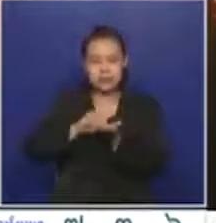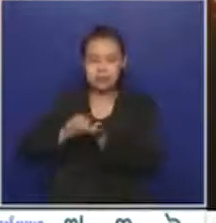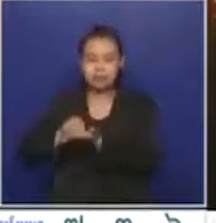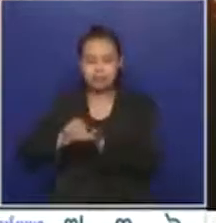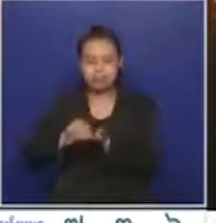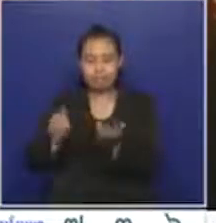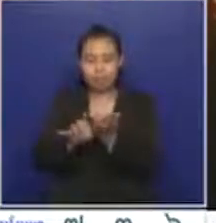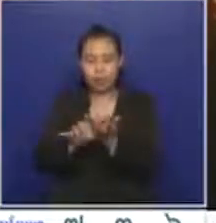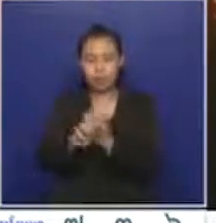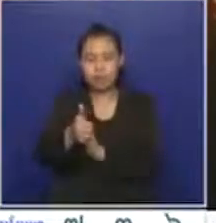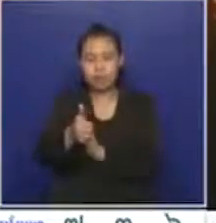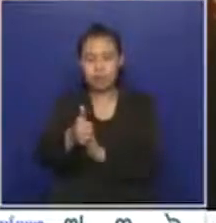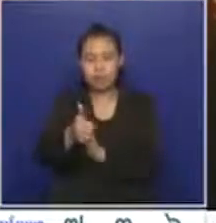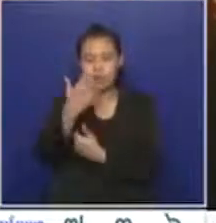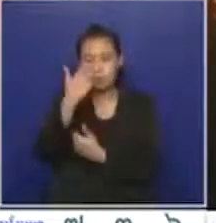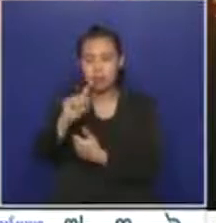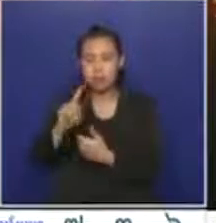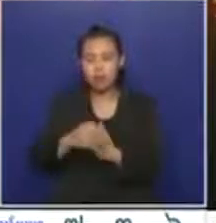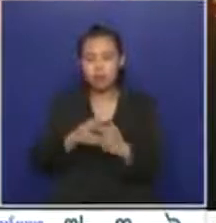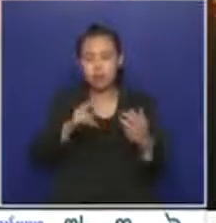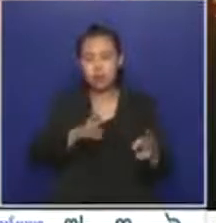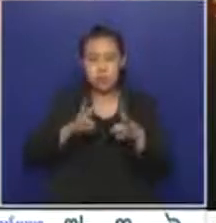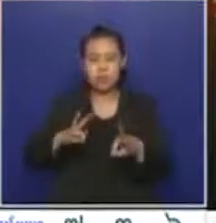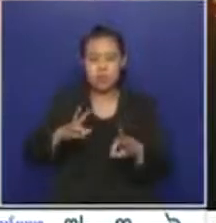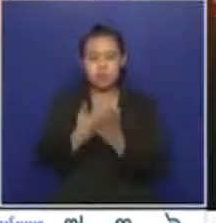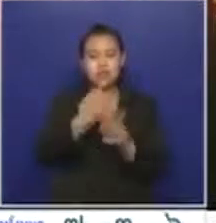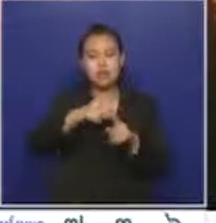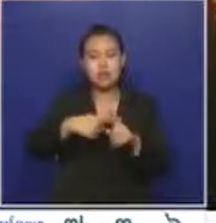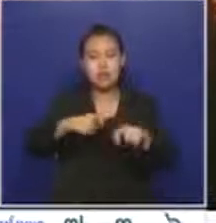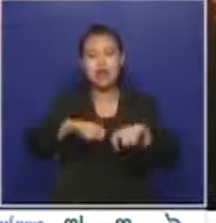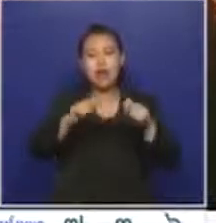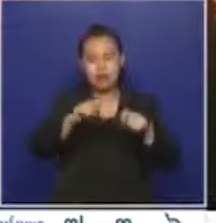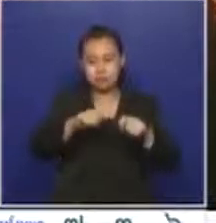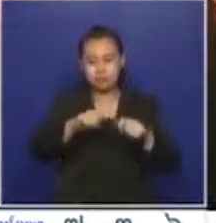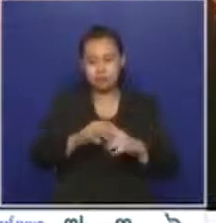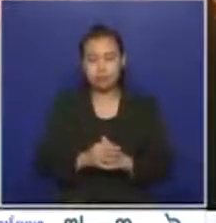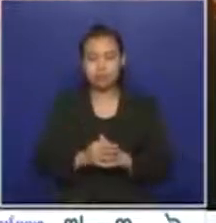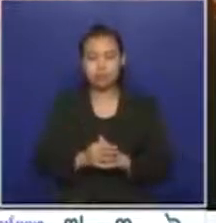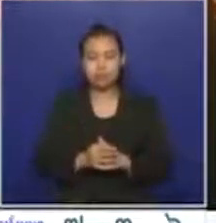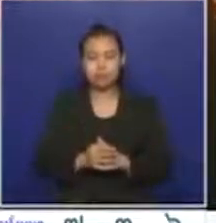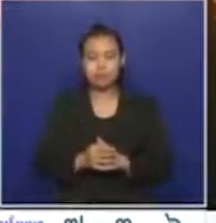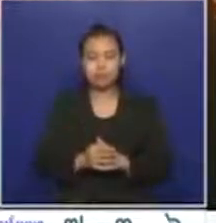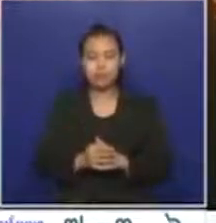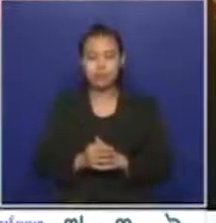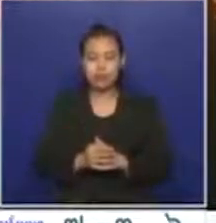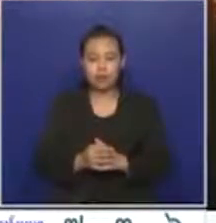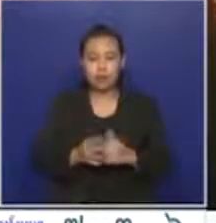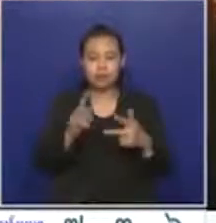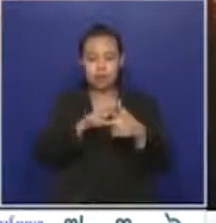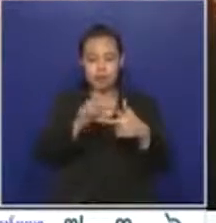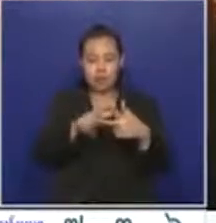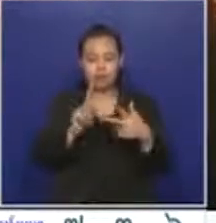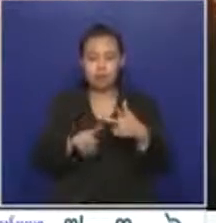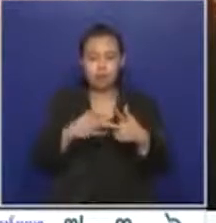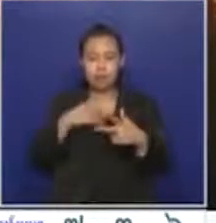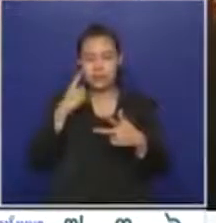เก็บได้ค่อนข้างมีประสิทธิภาพเพราะเราเลือกใช้วิธีการหักเก็บหน้าที่จ่ายดังนั้นนี่จึงเป็นกลุ่มประเภทของภาษี3